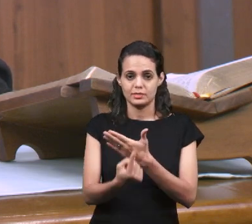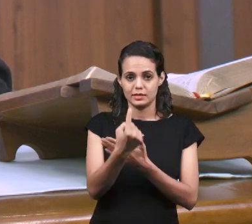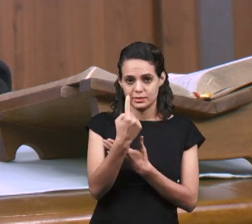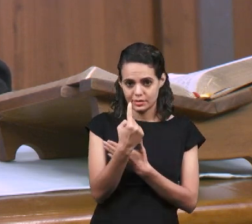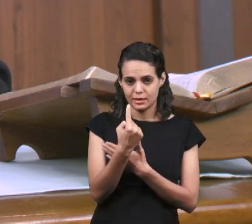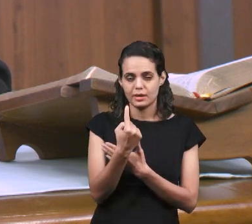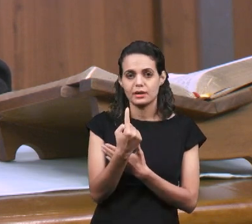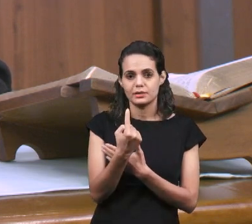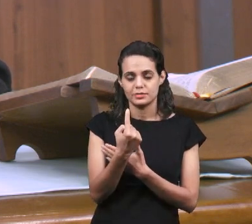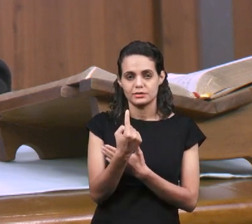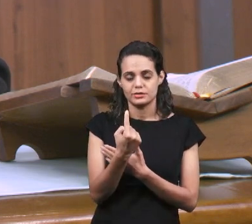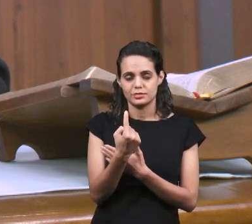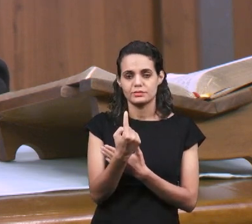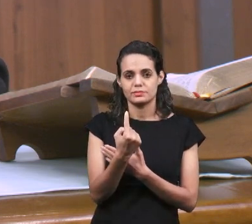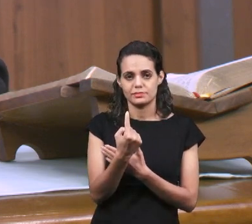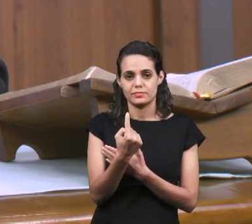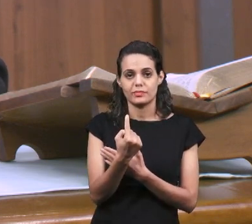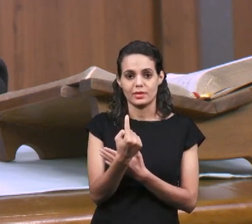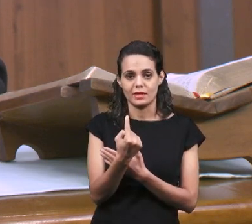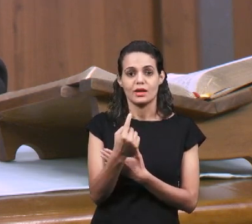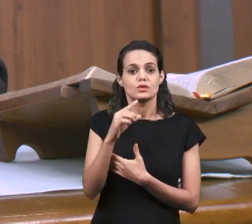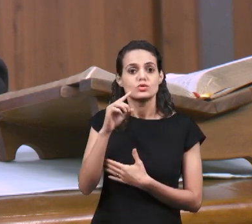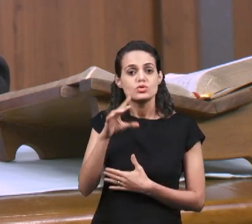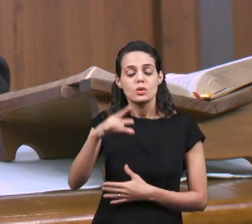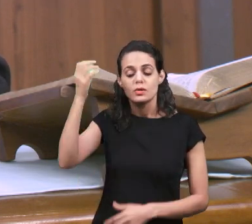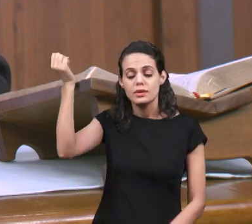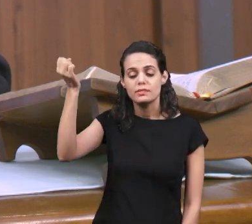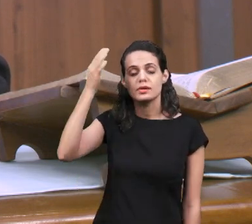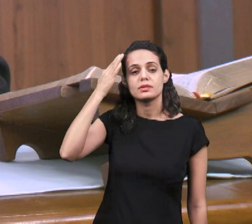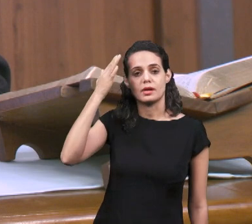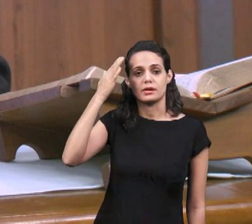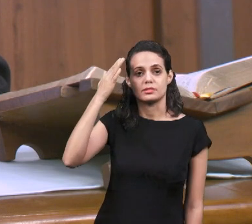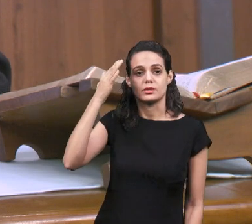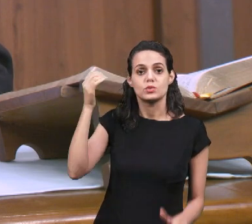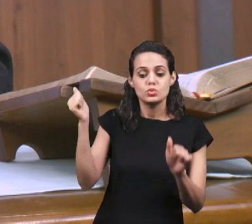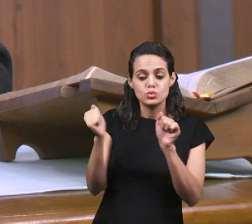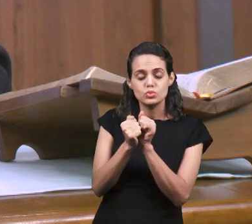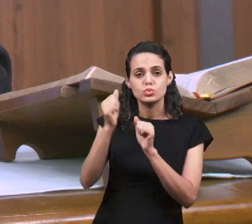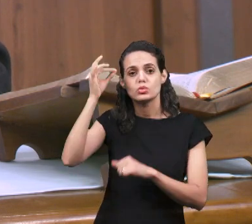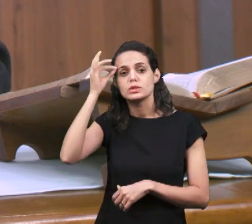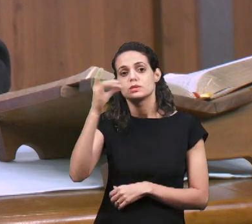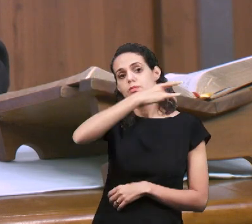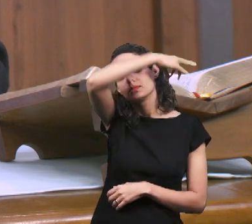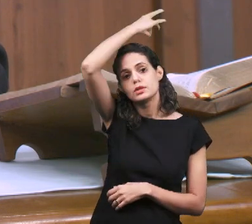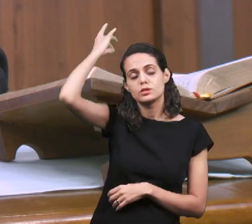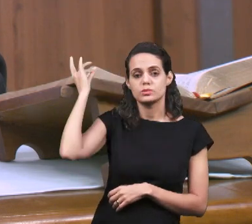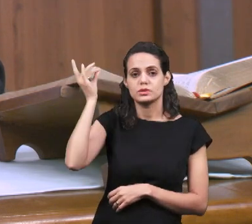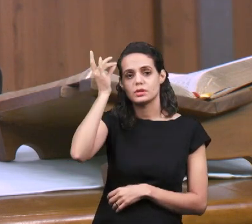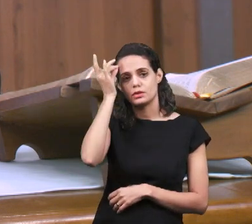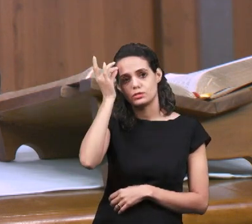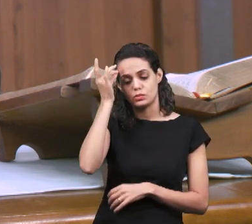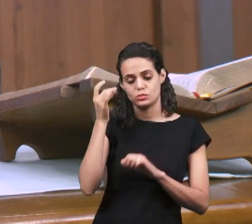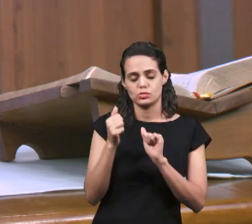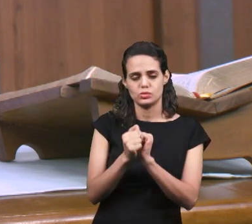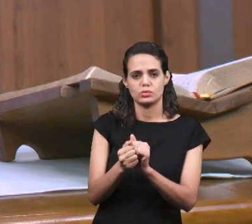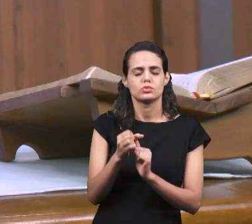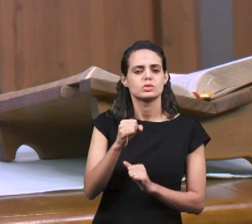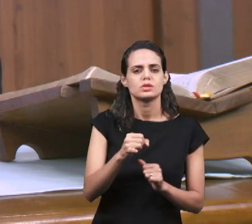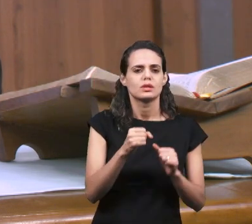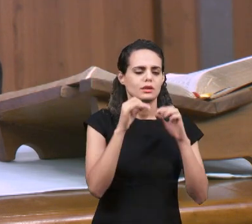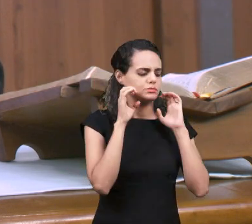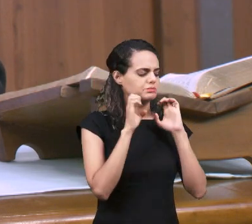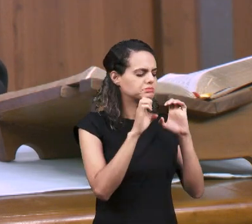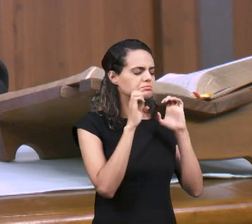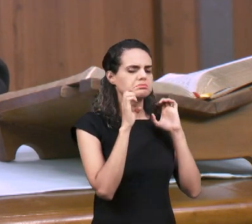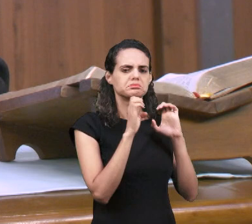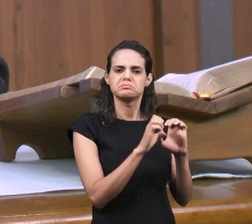elle est révélée seulement quand le Saint-Esprit est présent. Donc, l'évangile sans révélation, c'est-à-dire sans le Saint-Esprit, naturellement, ne